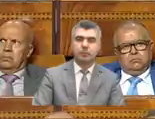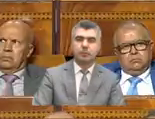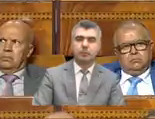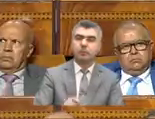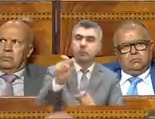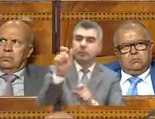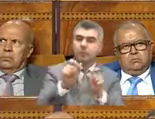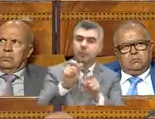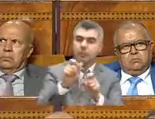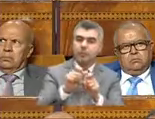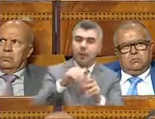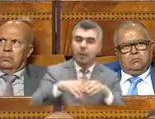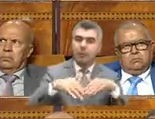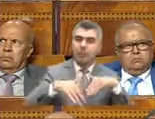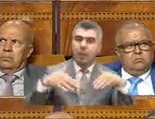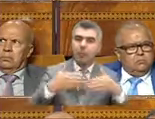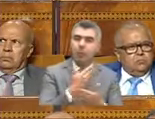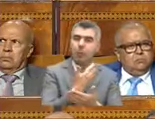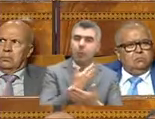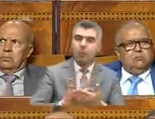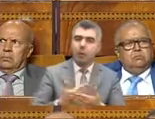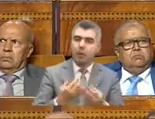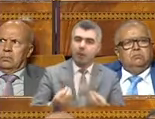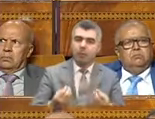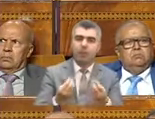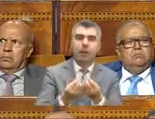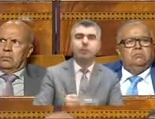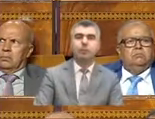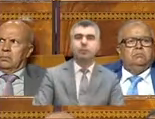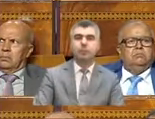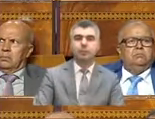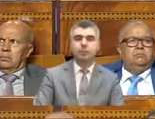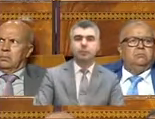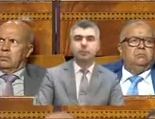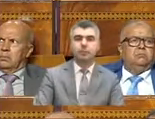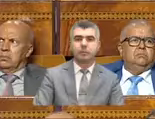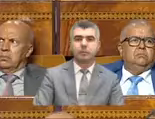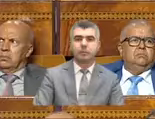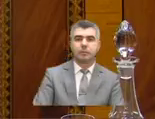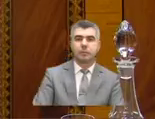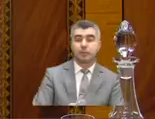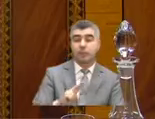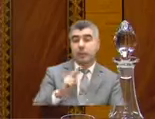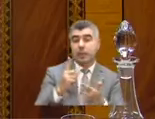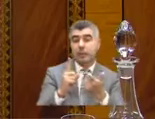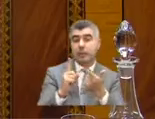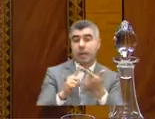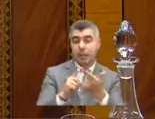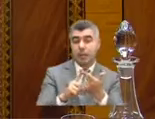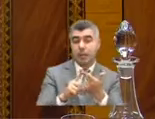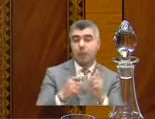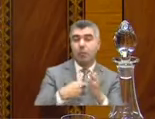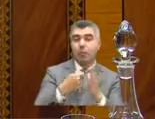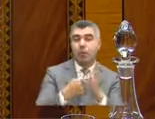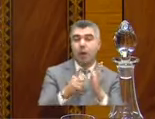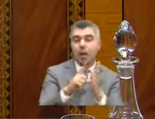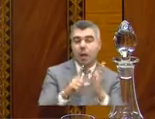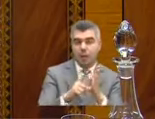سيدات والسادة النواب والمستشارون المحترمون، يتعلق الرهان الثاني لمشروع قانون المالية